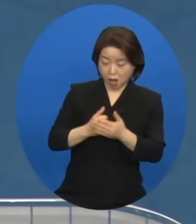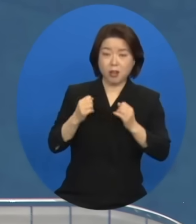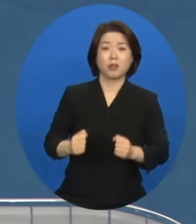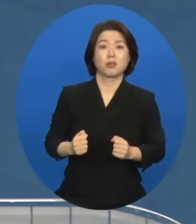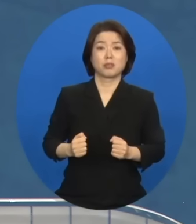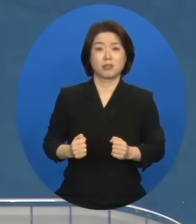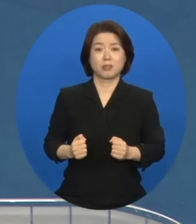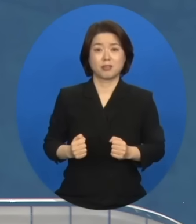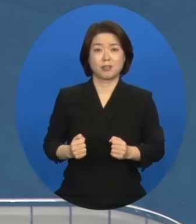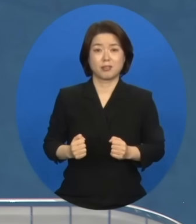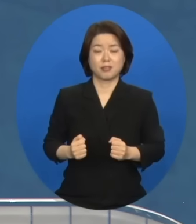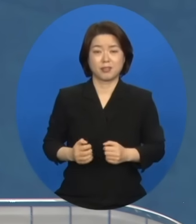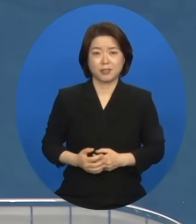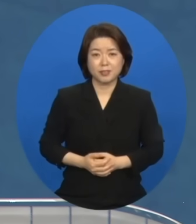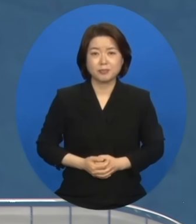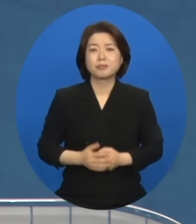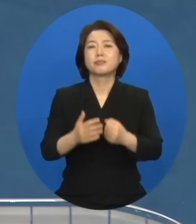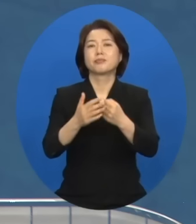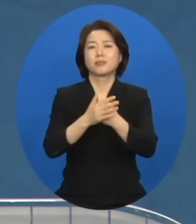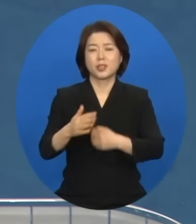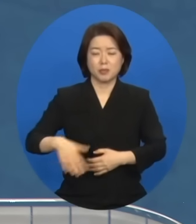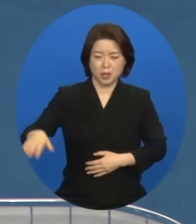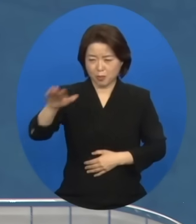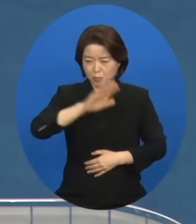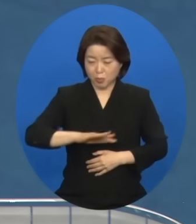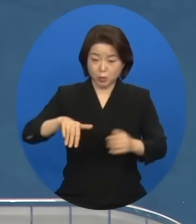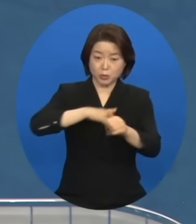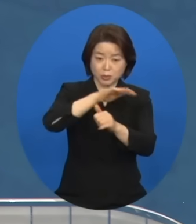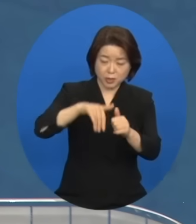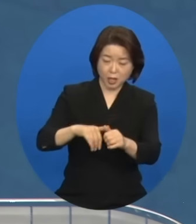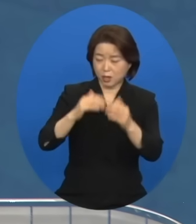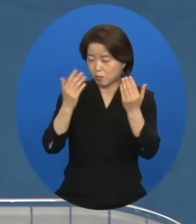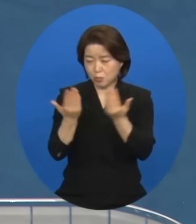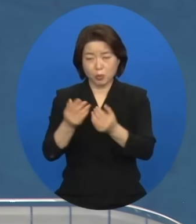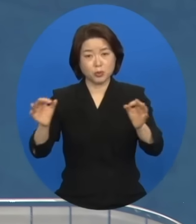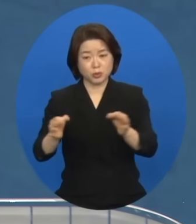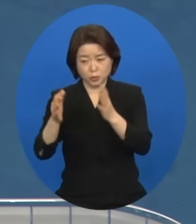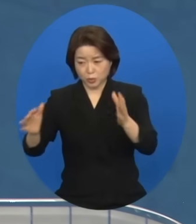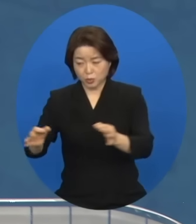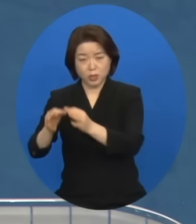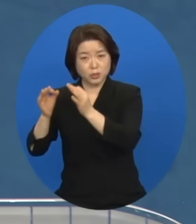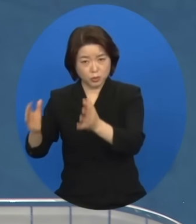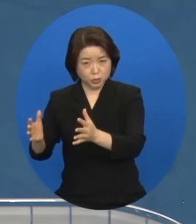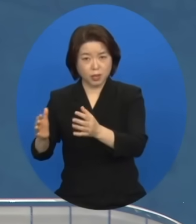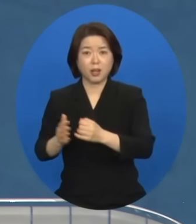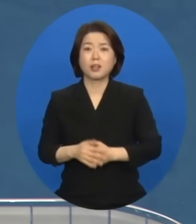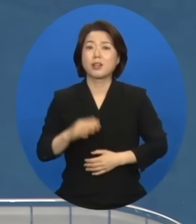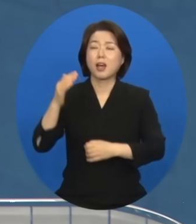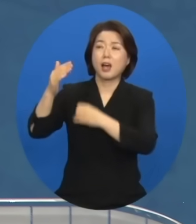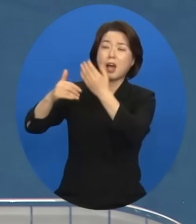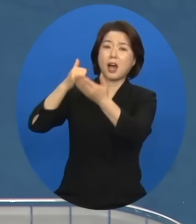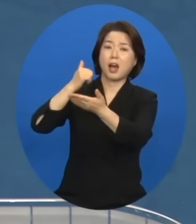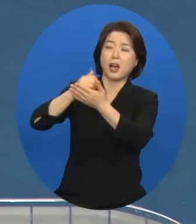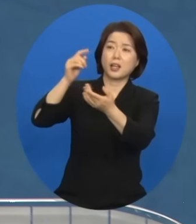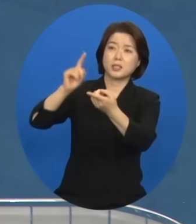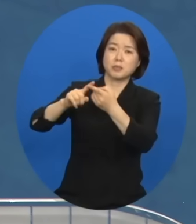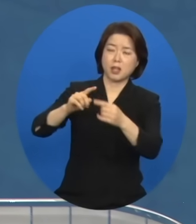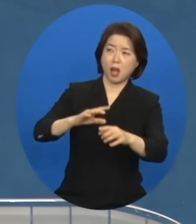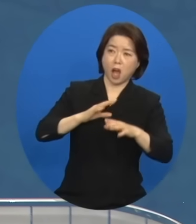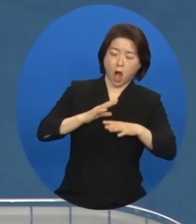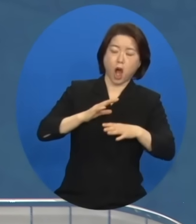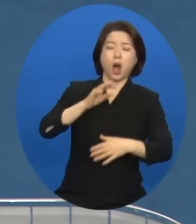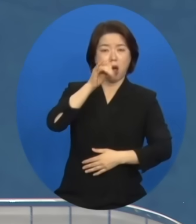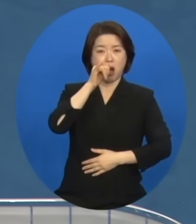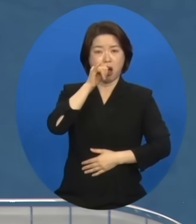계시니까. 그러니까 모든 상황과 모든 순간에 그는 하나님에 대한 두려움이